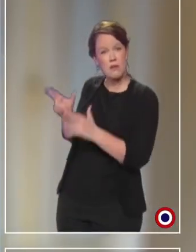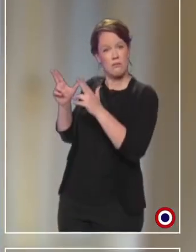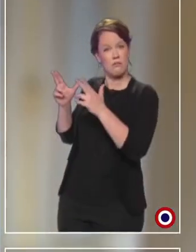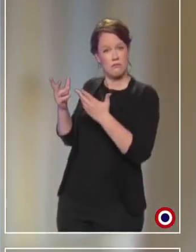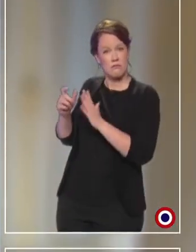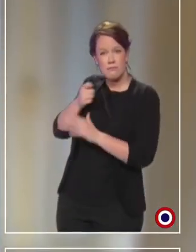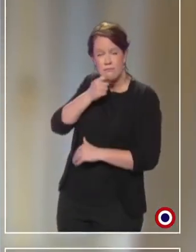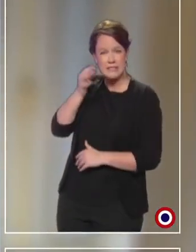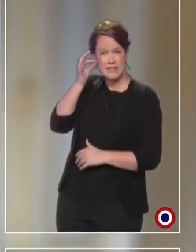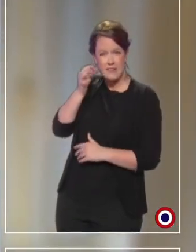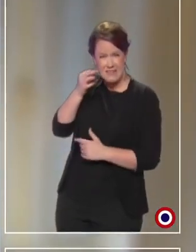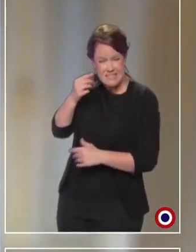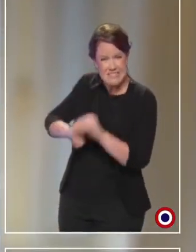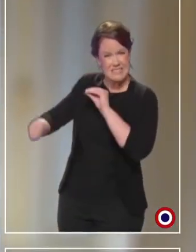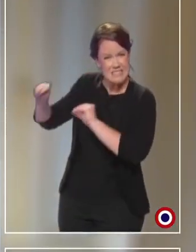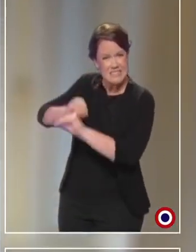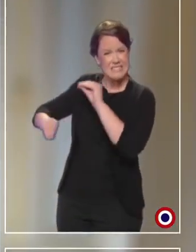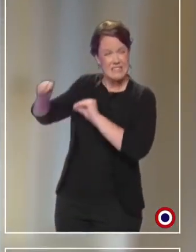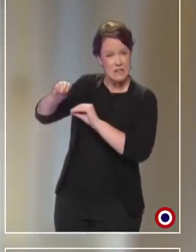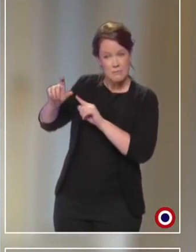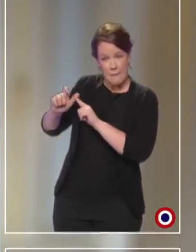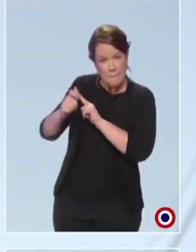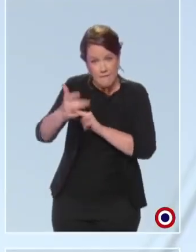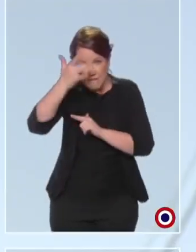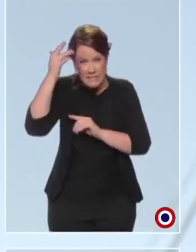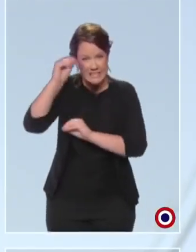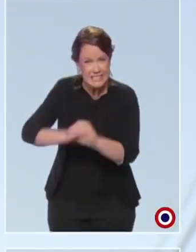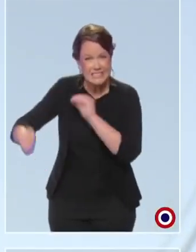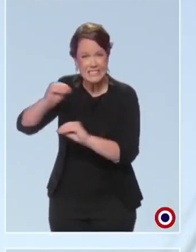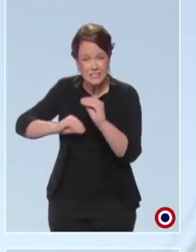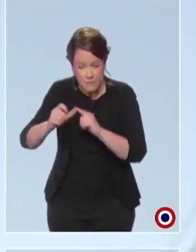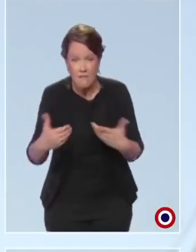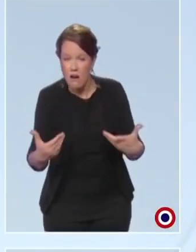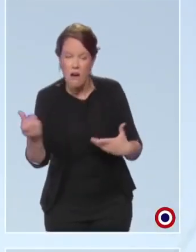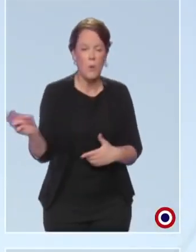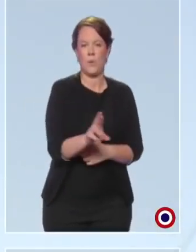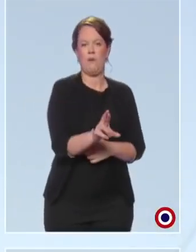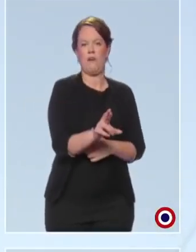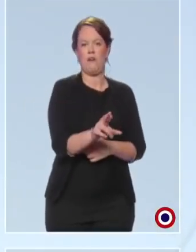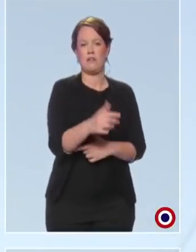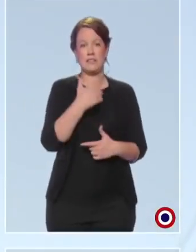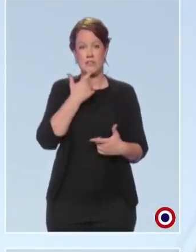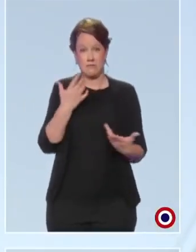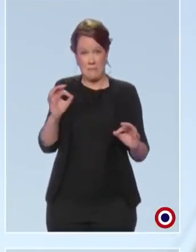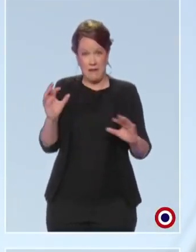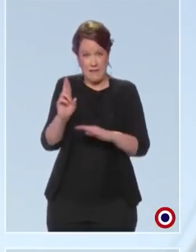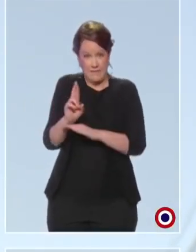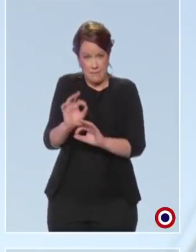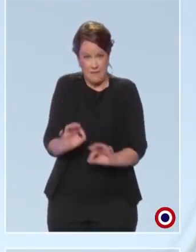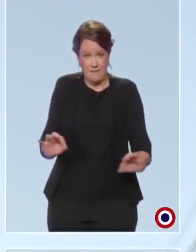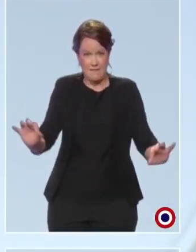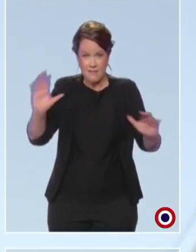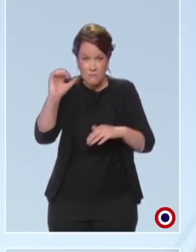autres soins durant tout l'été et il ya cette deuxième vague et donc nous n'avons pas de lions réserve de l'icca chez et donc c'est pour ça que nous devons prendre des mesures